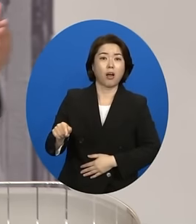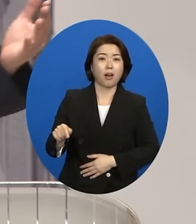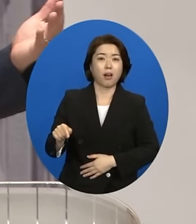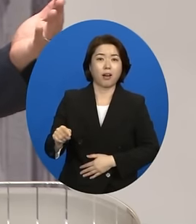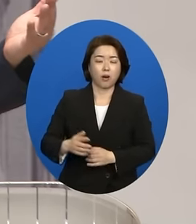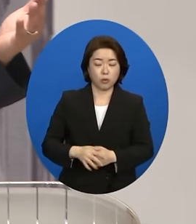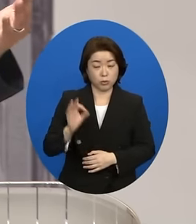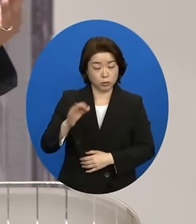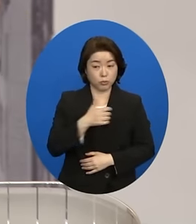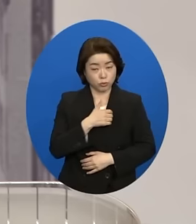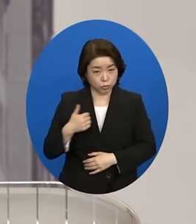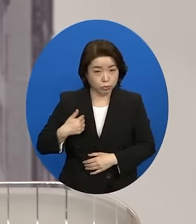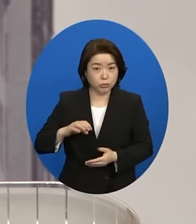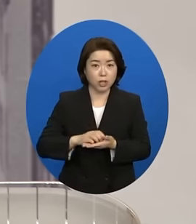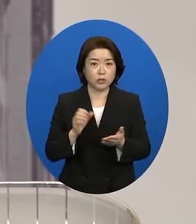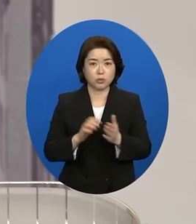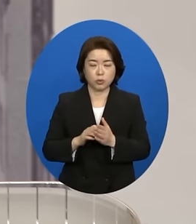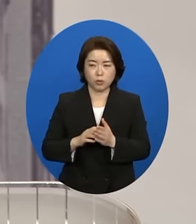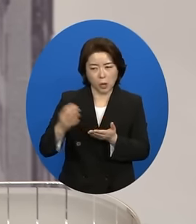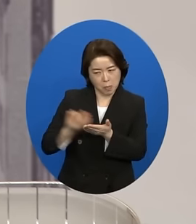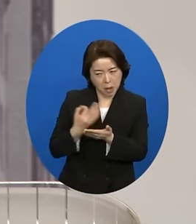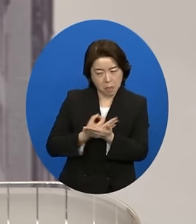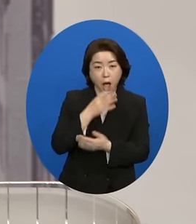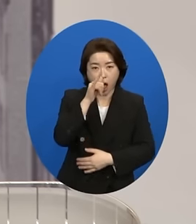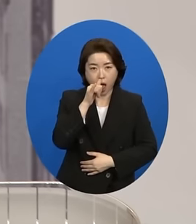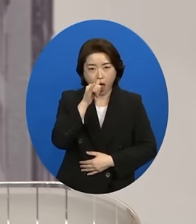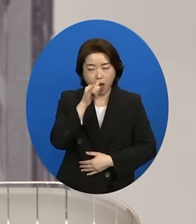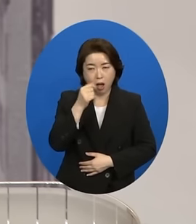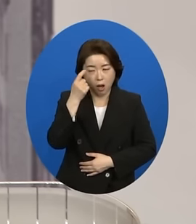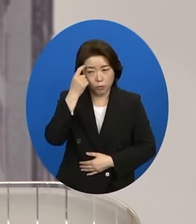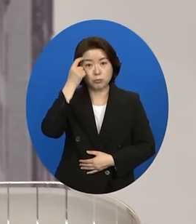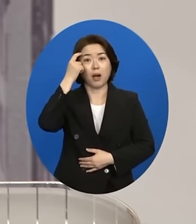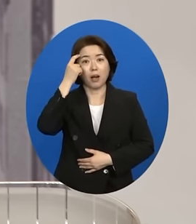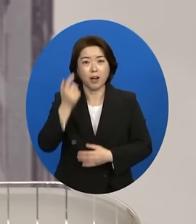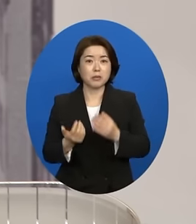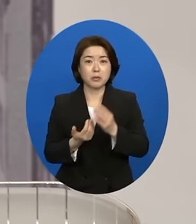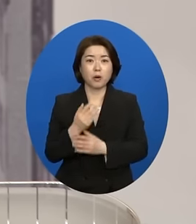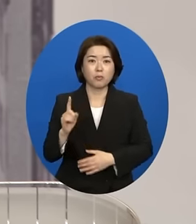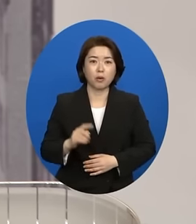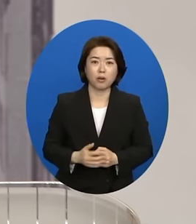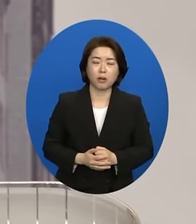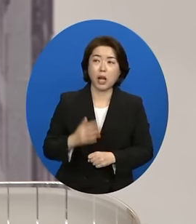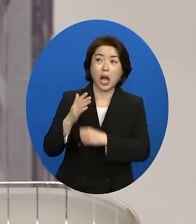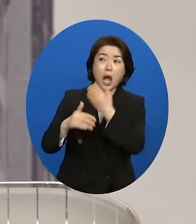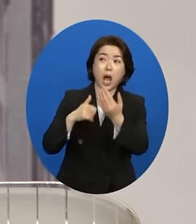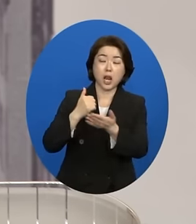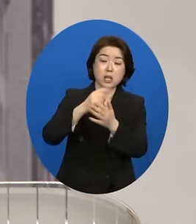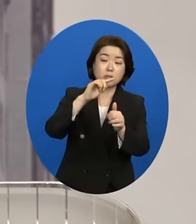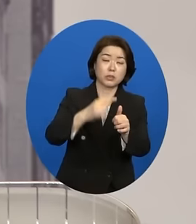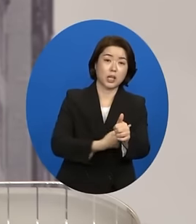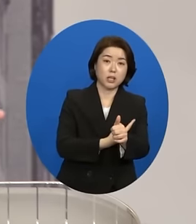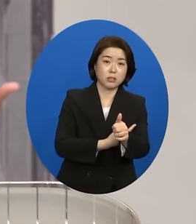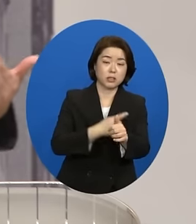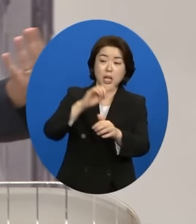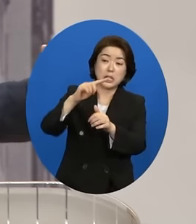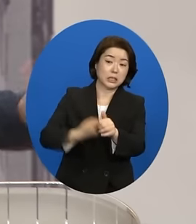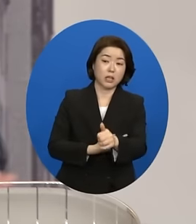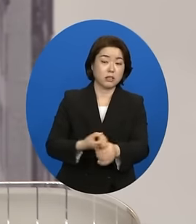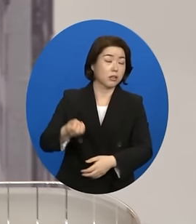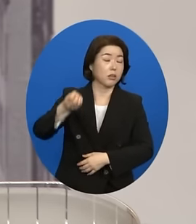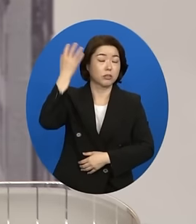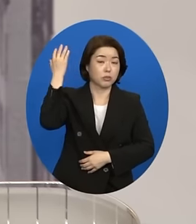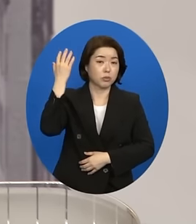정도로 그렇게 번 거예요. 그러니까 돈을 버니까 무슨 생각이 드냐면 하나님을 그냥 자연스럽게